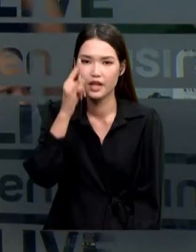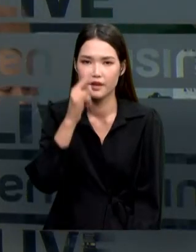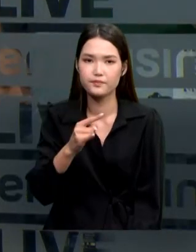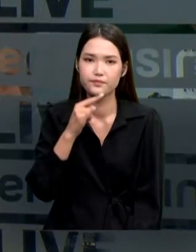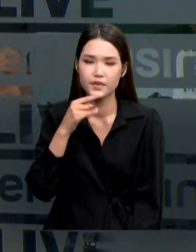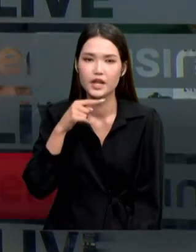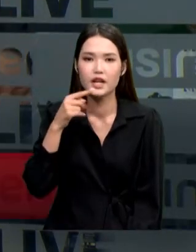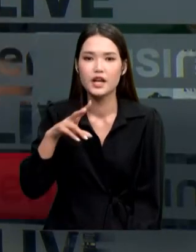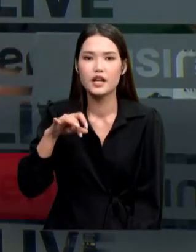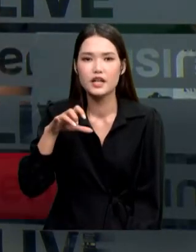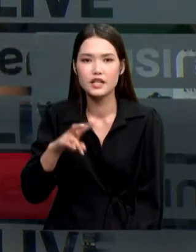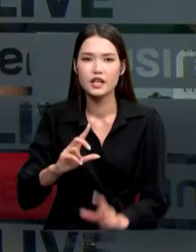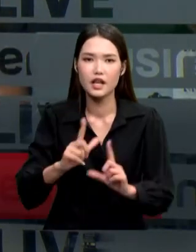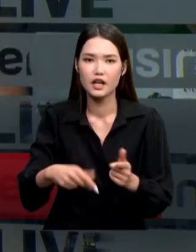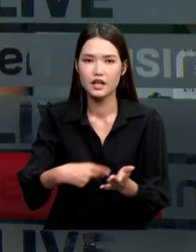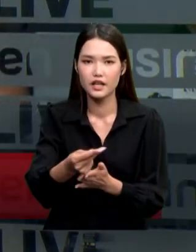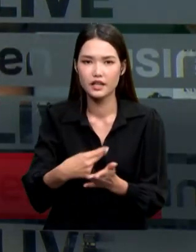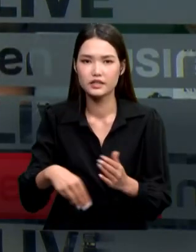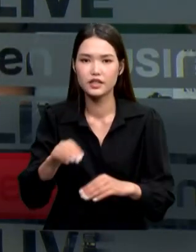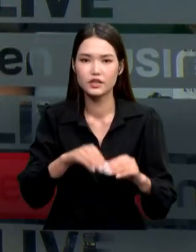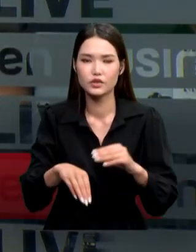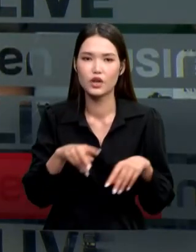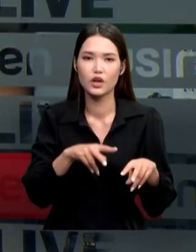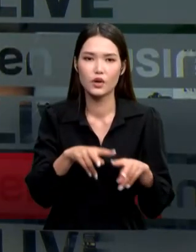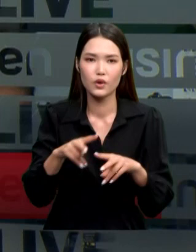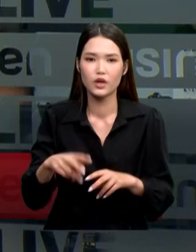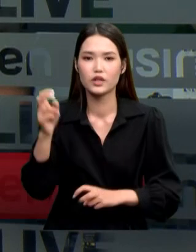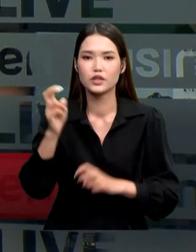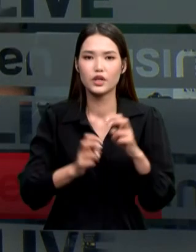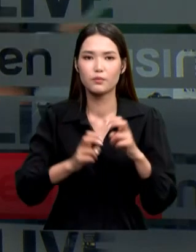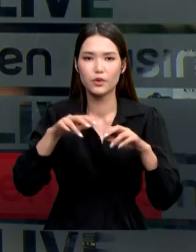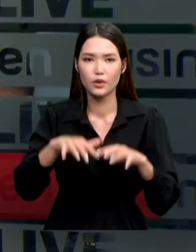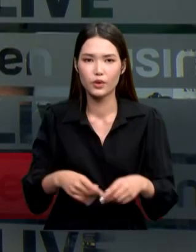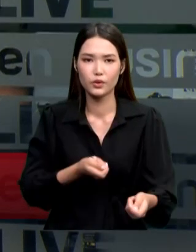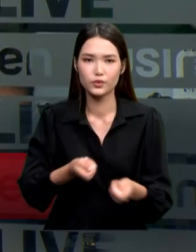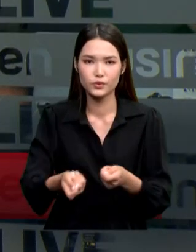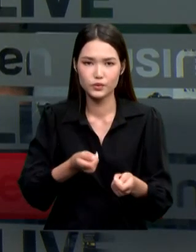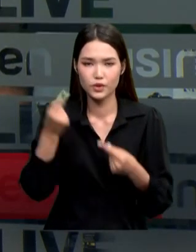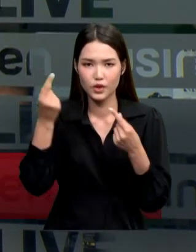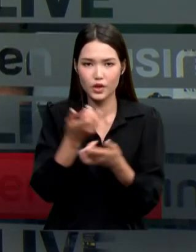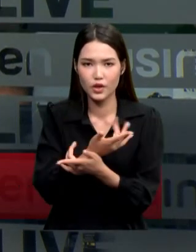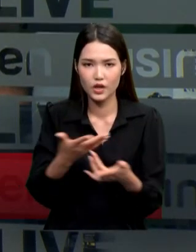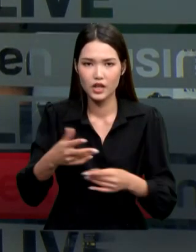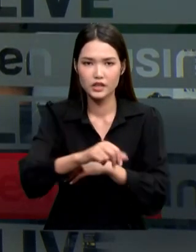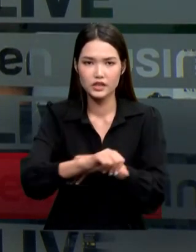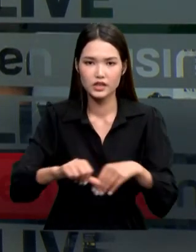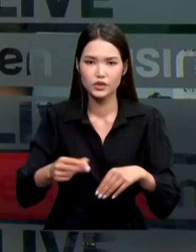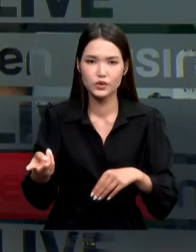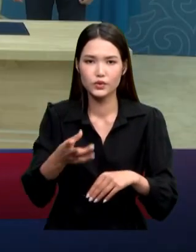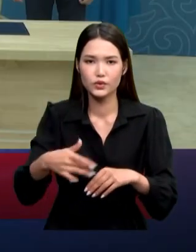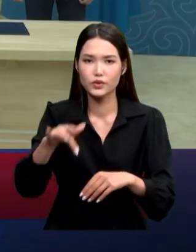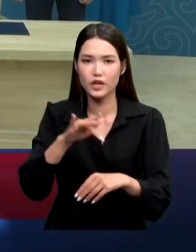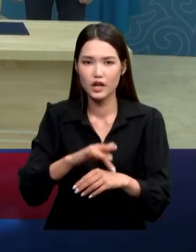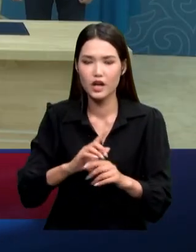Казахстан и Кыргызстан подписали соглашение о создании и регулировании производственно-торгового и логистического комплекса на границе двух стран.